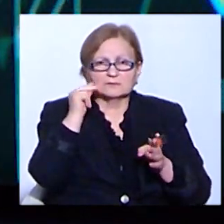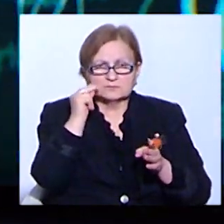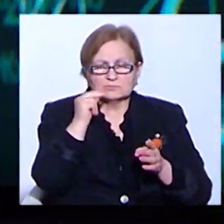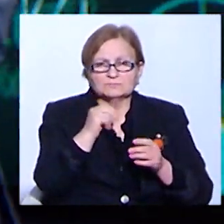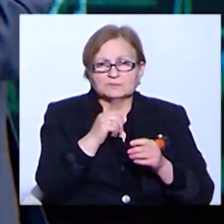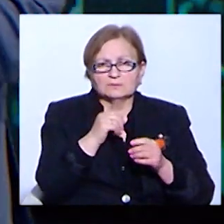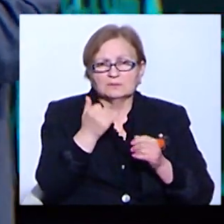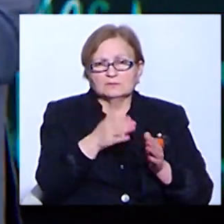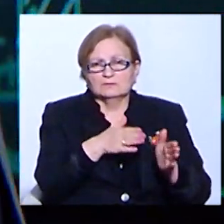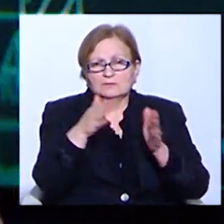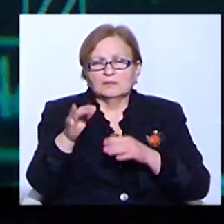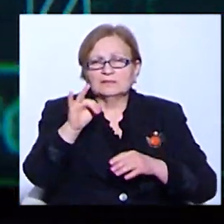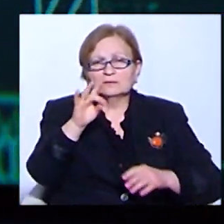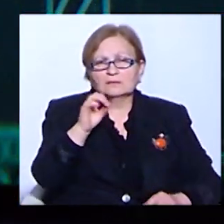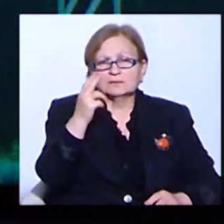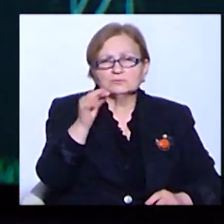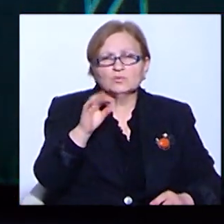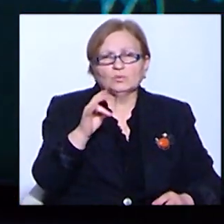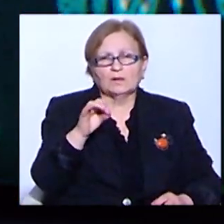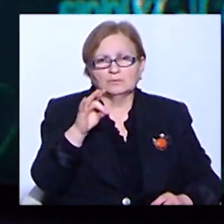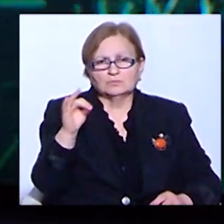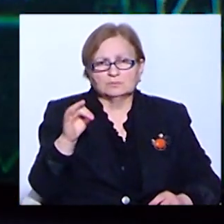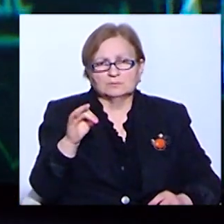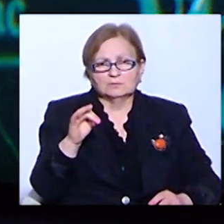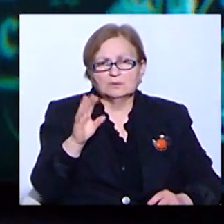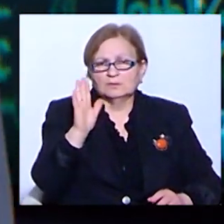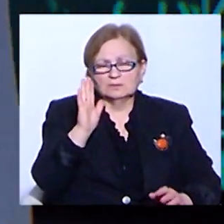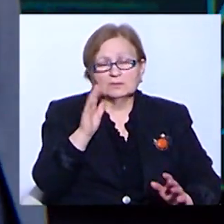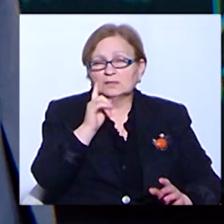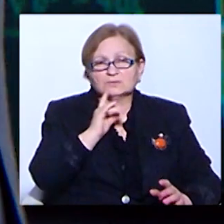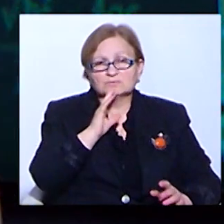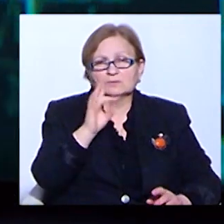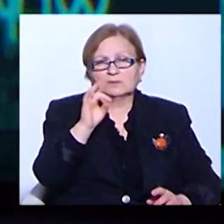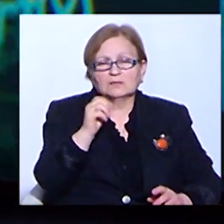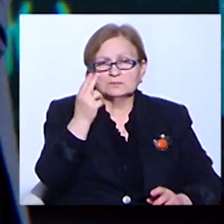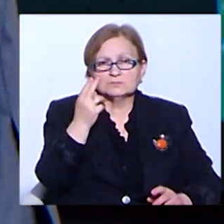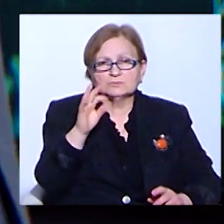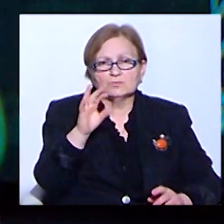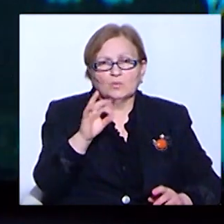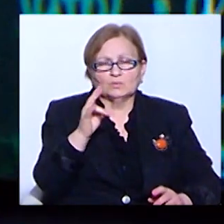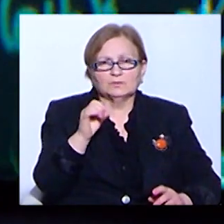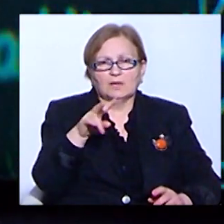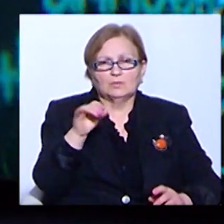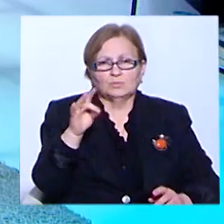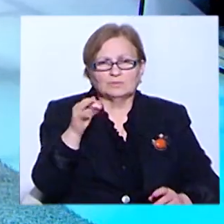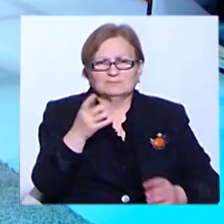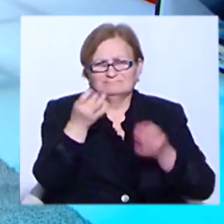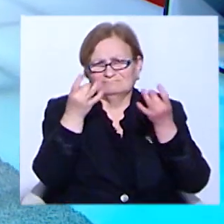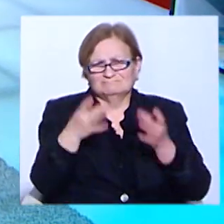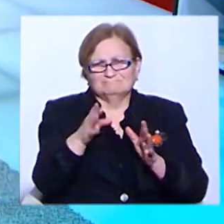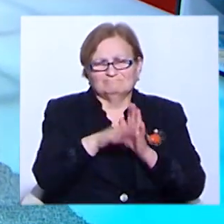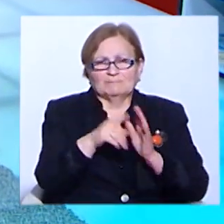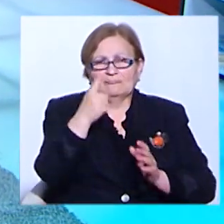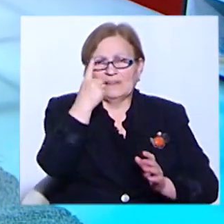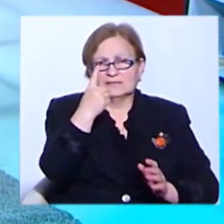თეორიცხვებს. ეხლა გადავიდეთ ირაციონალურ რიცხვებზე. ბოდიში ჯერჯერობით რაციონალურზე. აი, ყველაზე მარტივი რაციონალური რიცხვი რო ავიღოთ